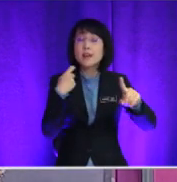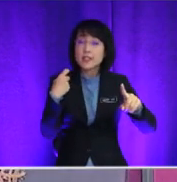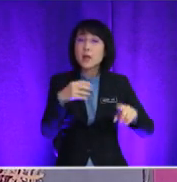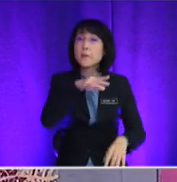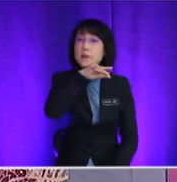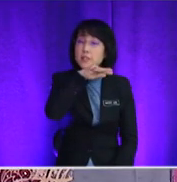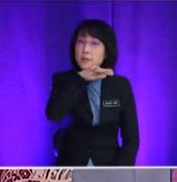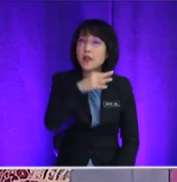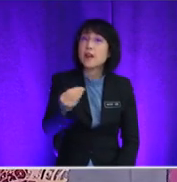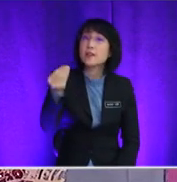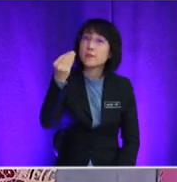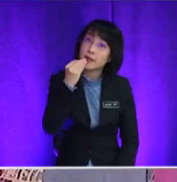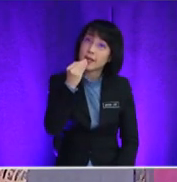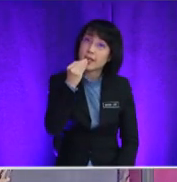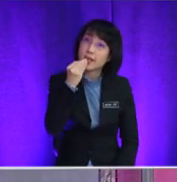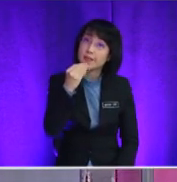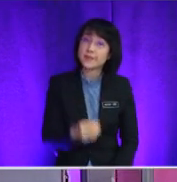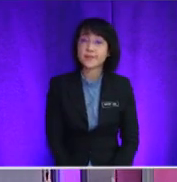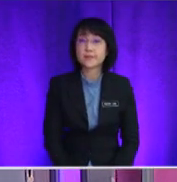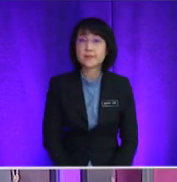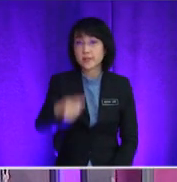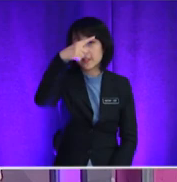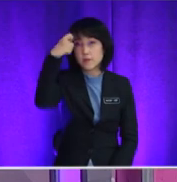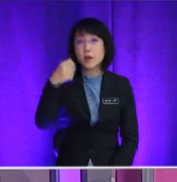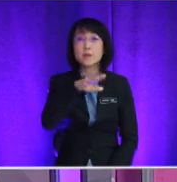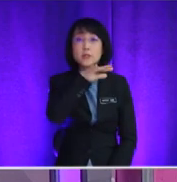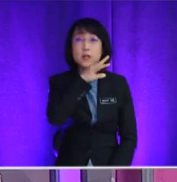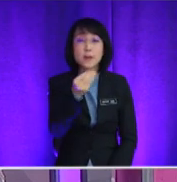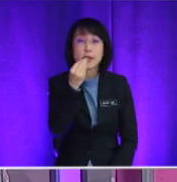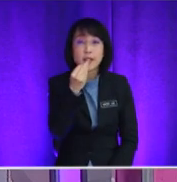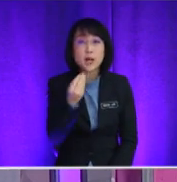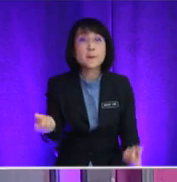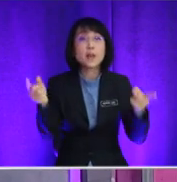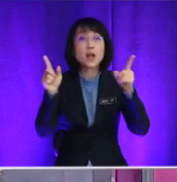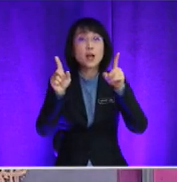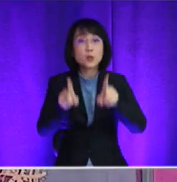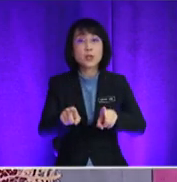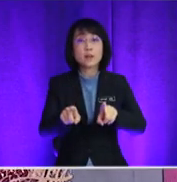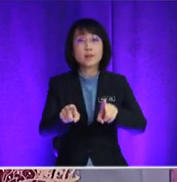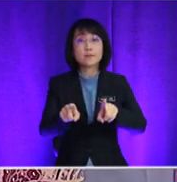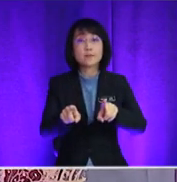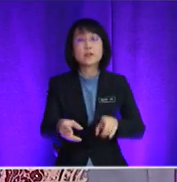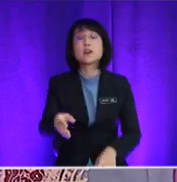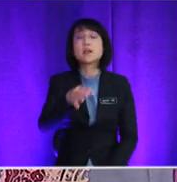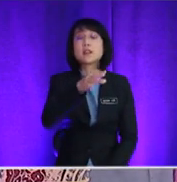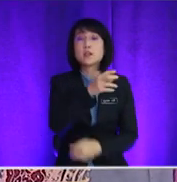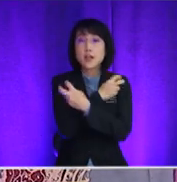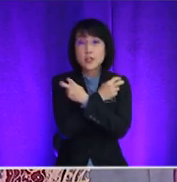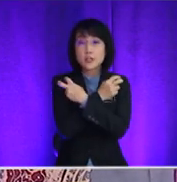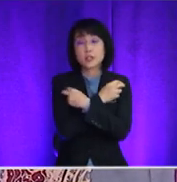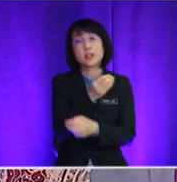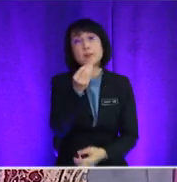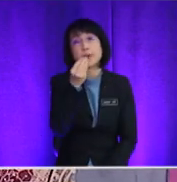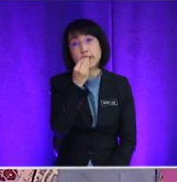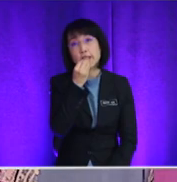makanan jadi karena pencemaran makanan berlakulah keracunan makanan